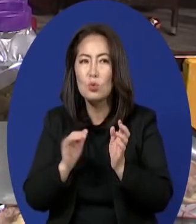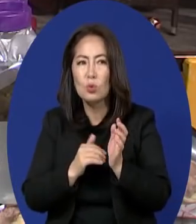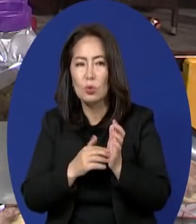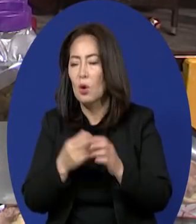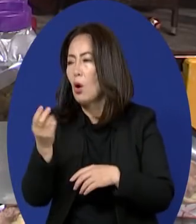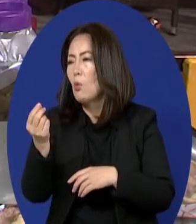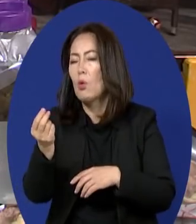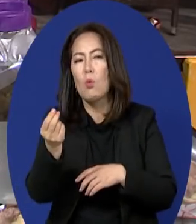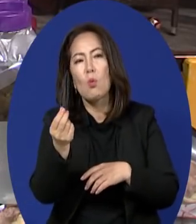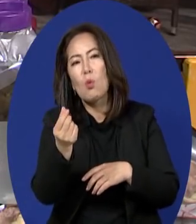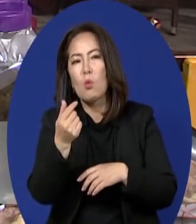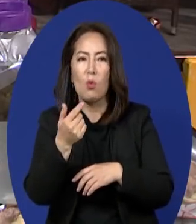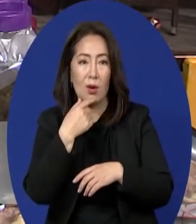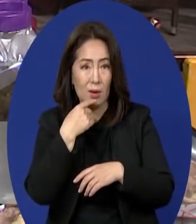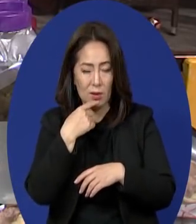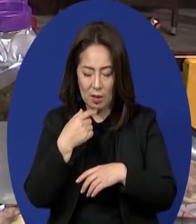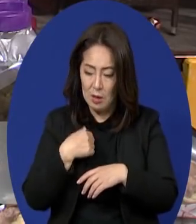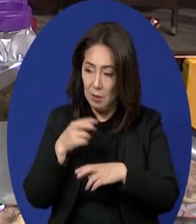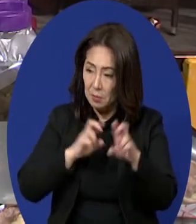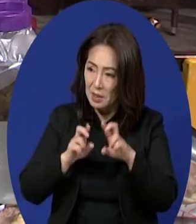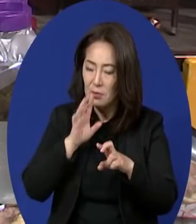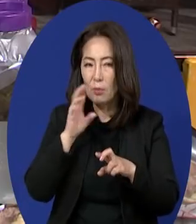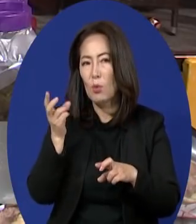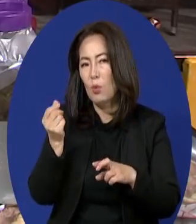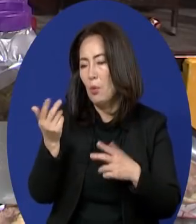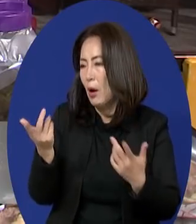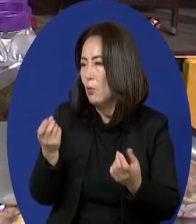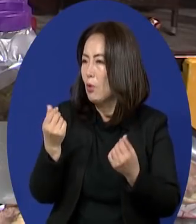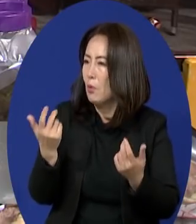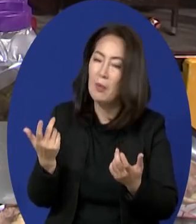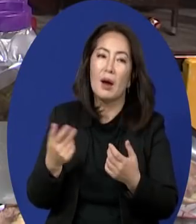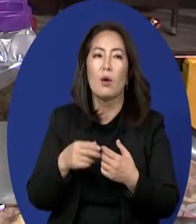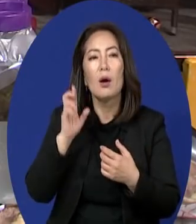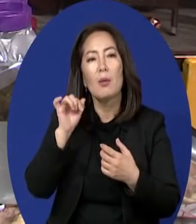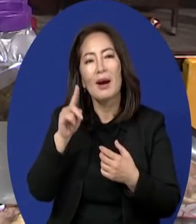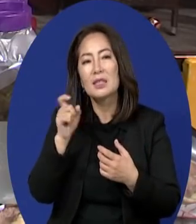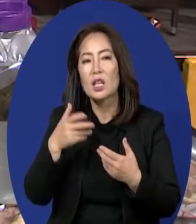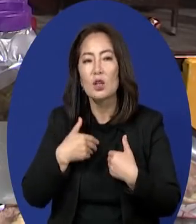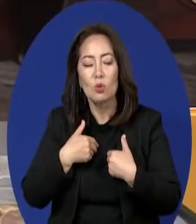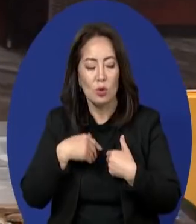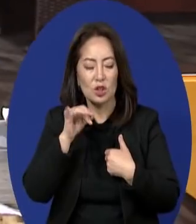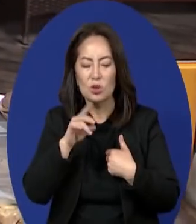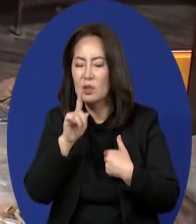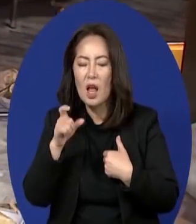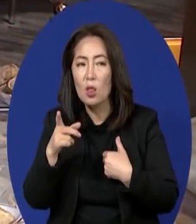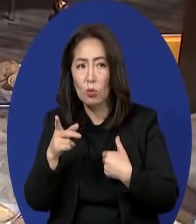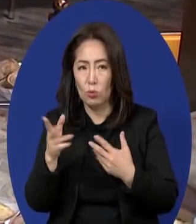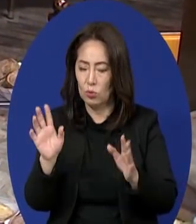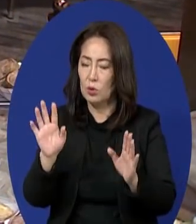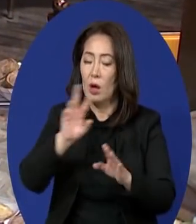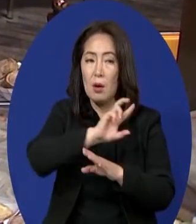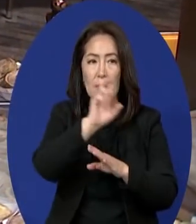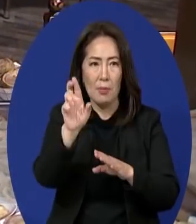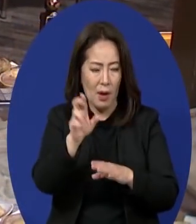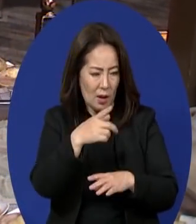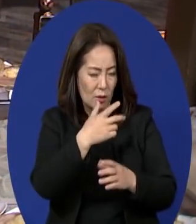л яриад идэх манай монголчууд те. Оо надад ингээд бизнес хийхээр мөнгө байхгүй, банк зээл өгөхгүй, жидүү зээлэхгүй. Байгалийн хэшигч мөөг